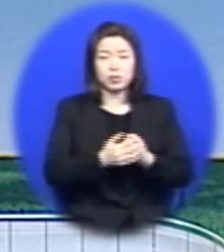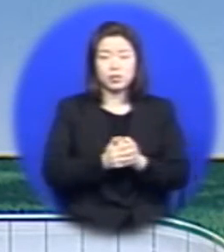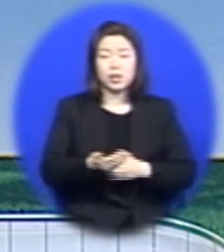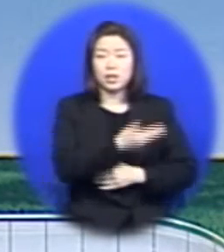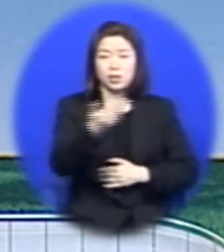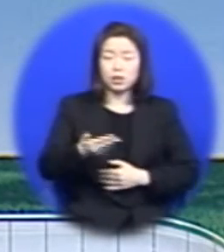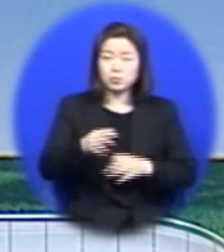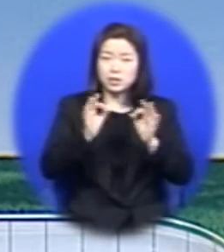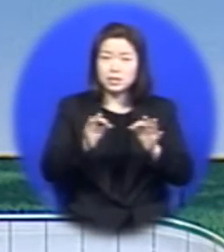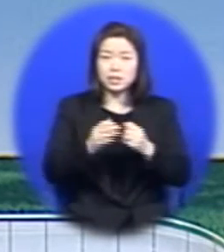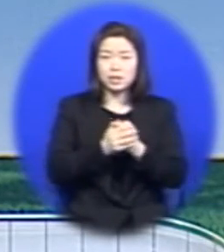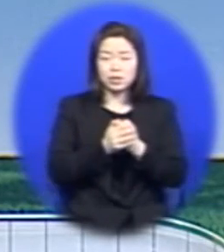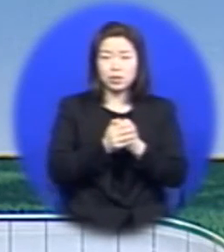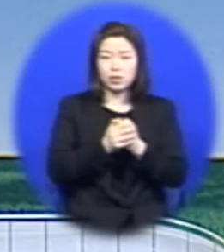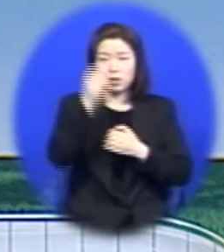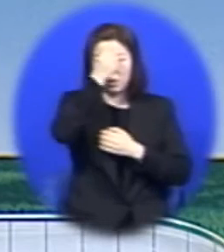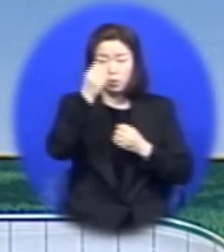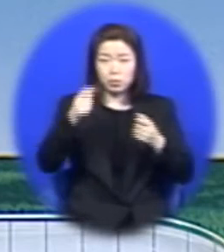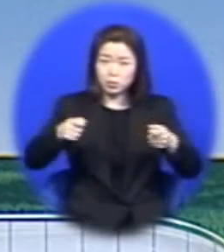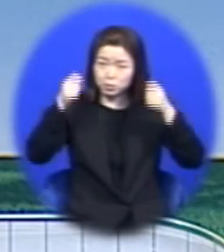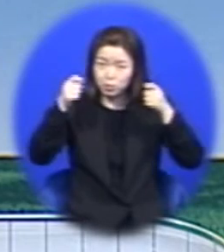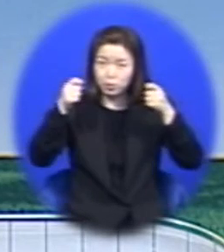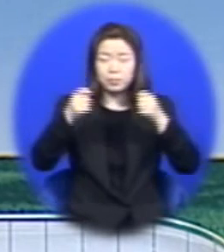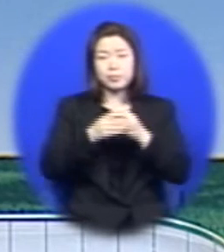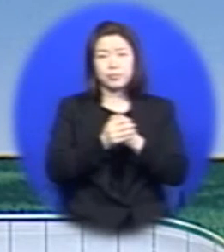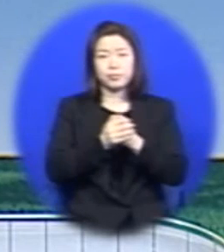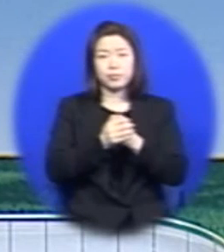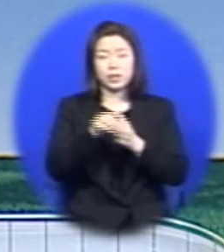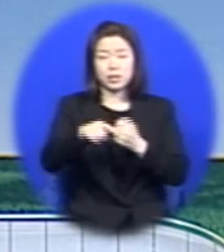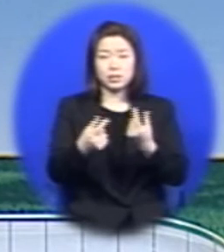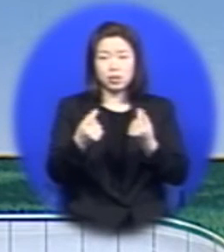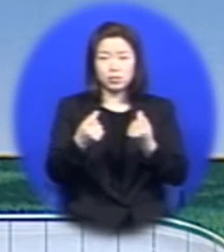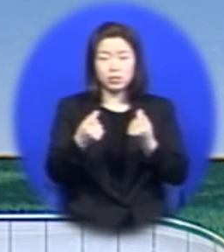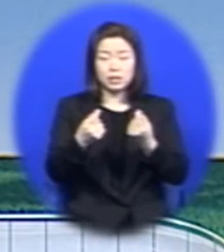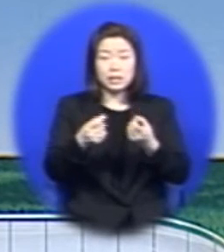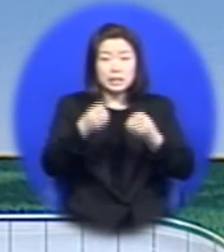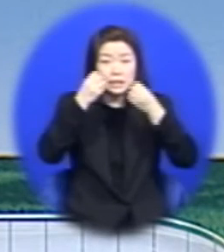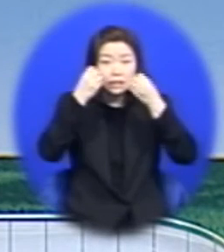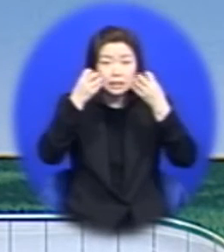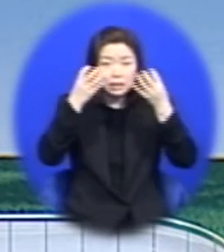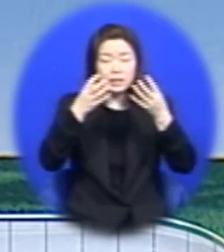이제 갓 이제 고등학교 졸업한 그런 신세대도 아니죠.